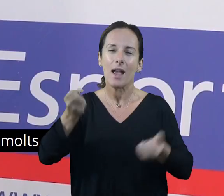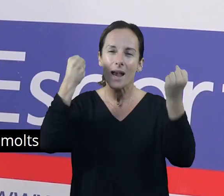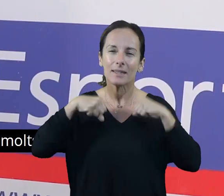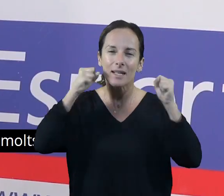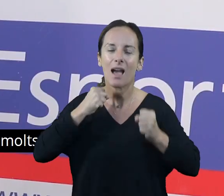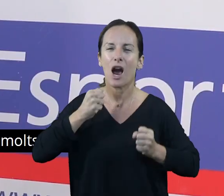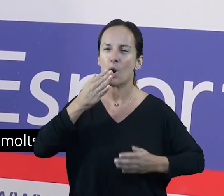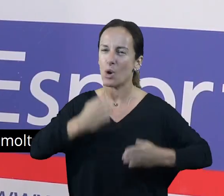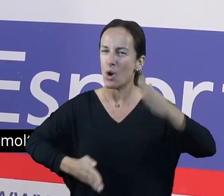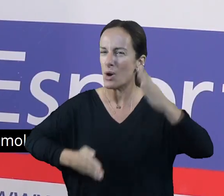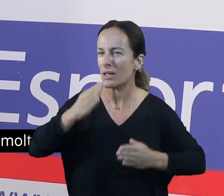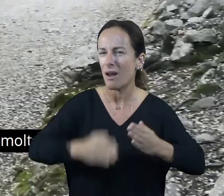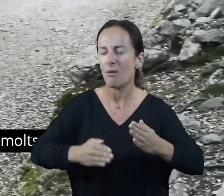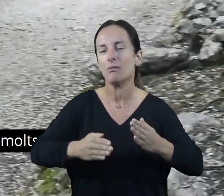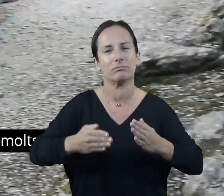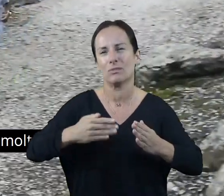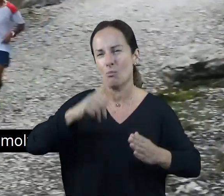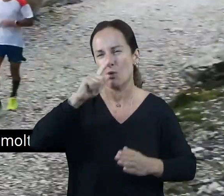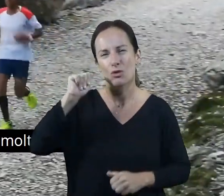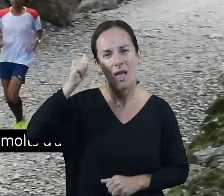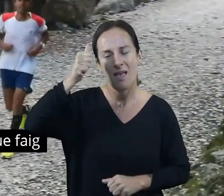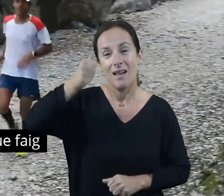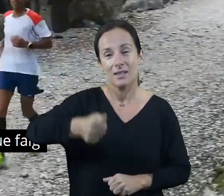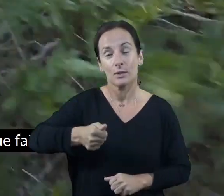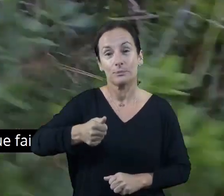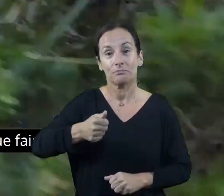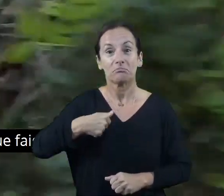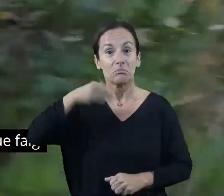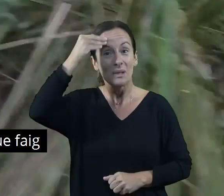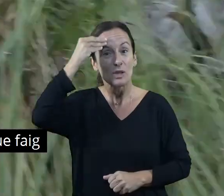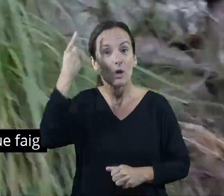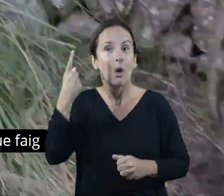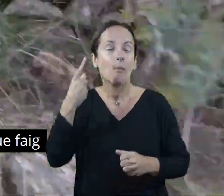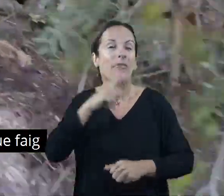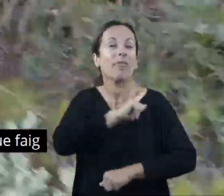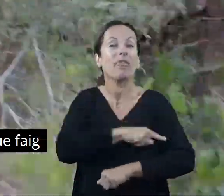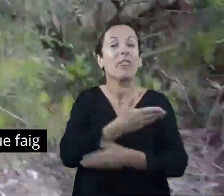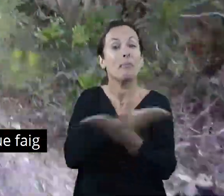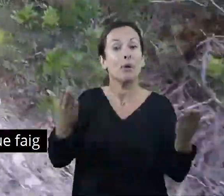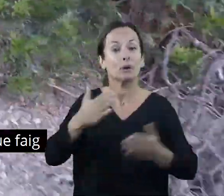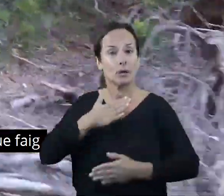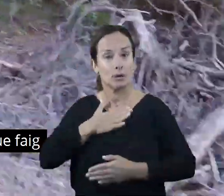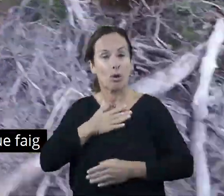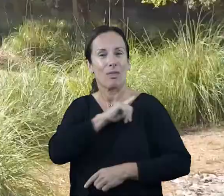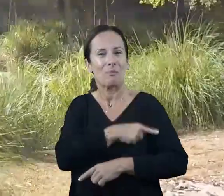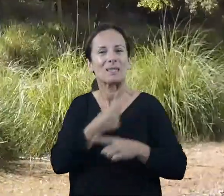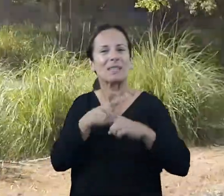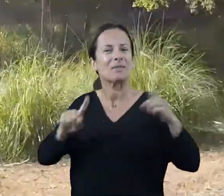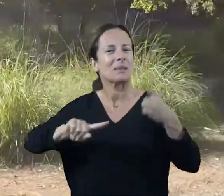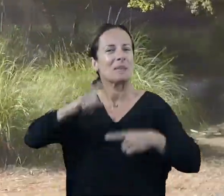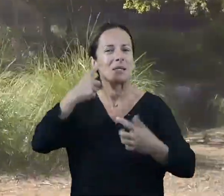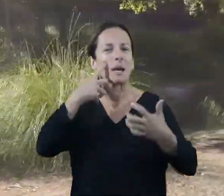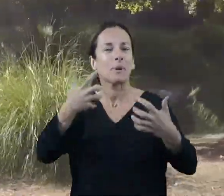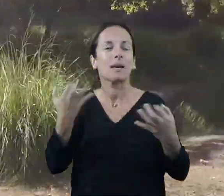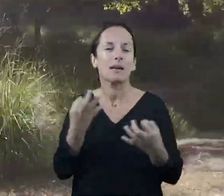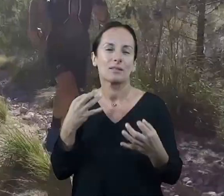entrenat, corregut durant molts d'anys. Crec que la diferència primordial de l'esport que jo faig és el medi